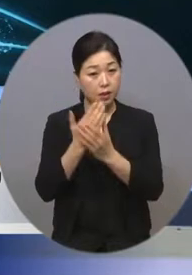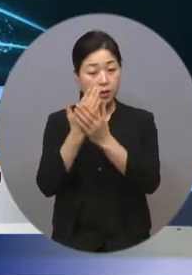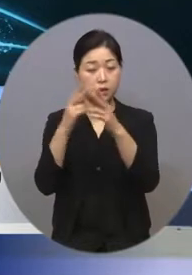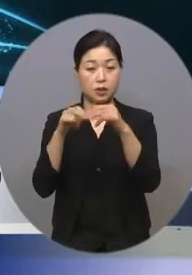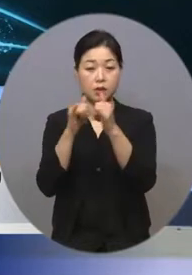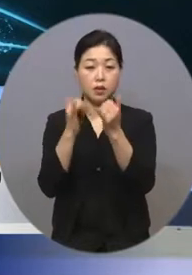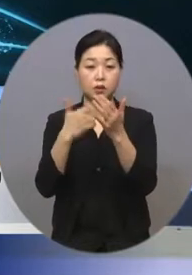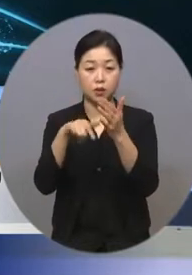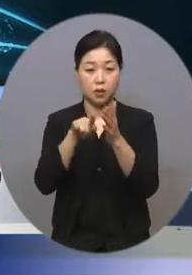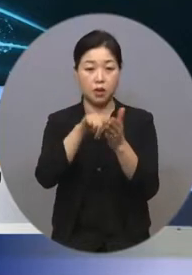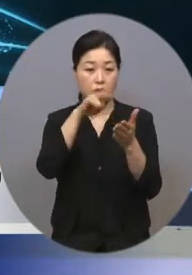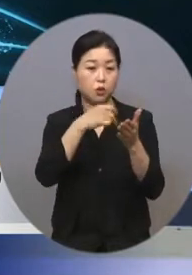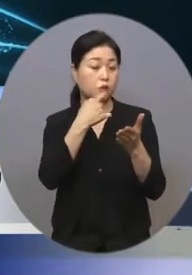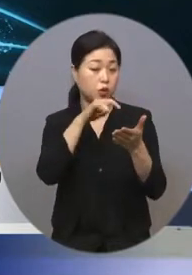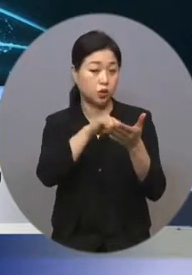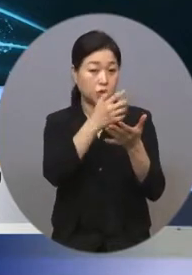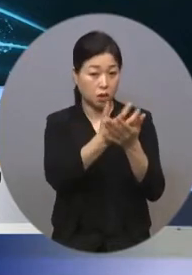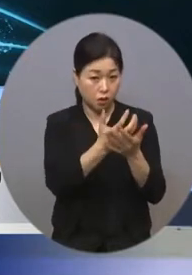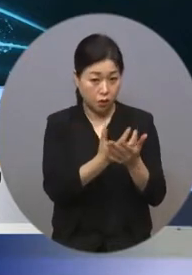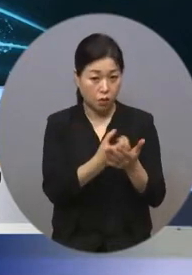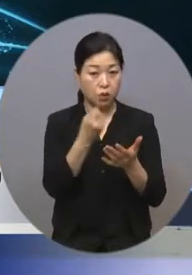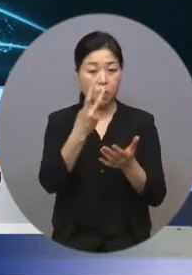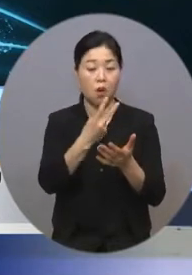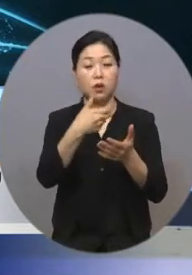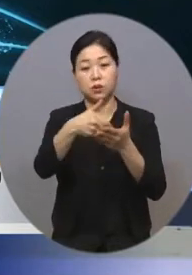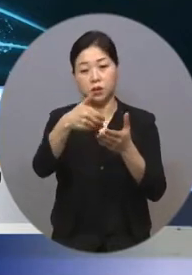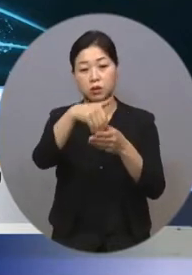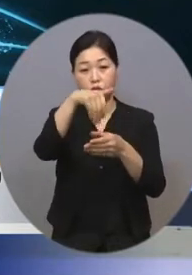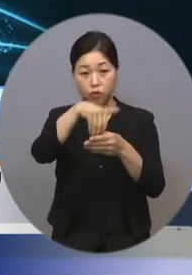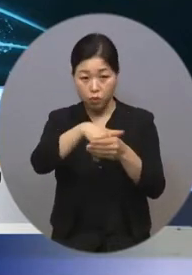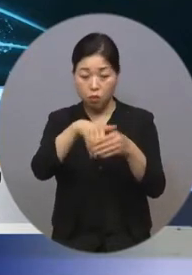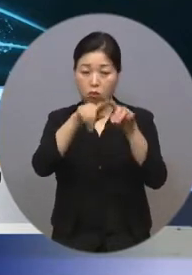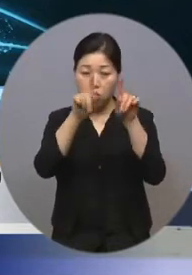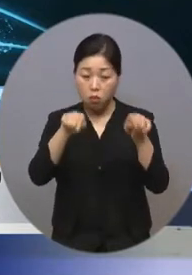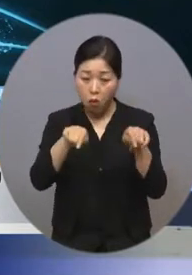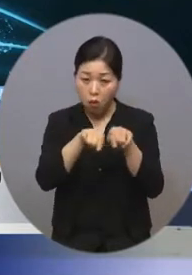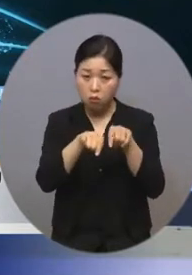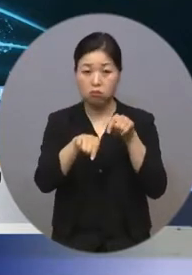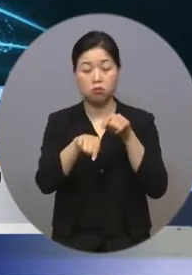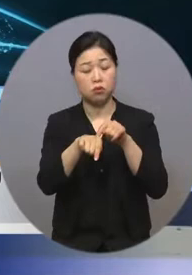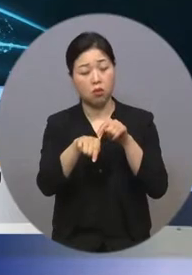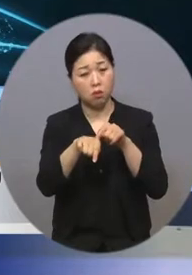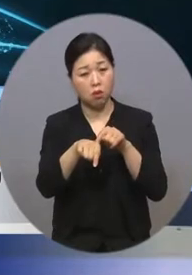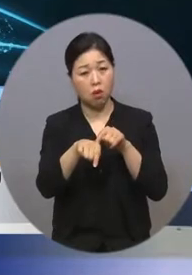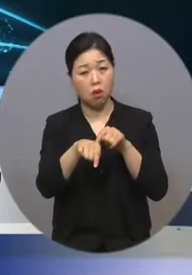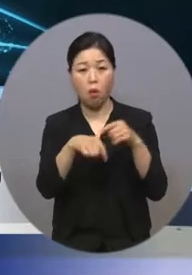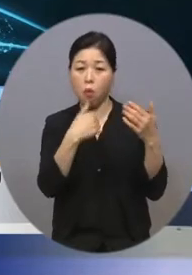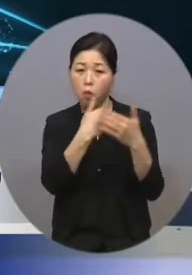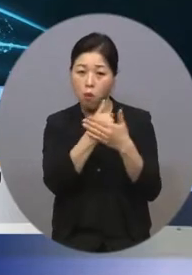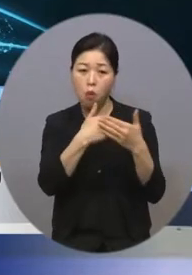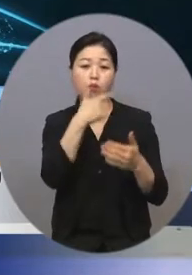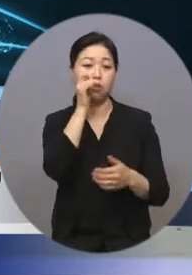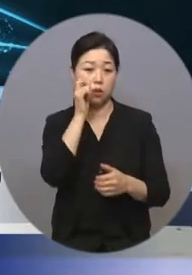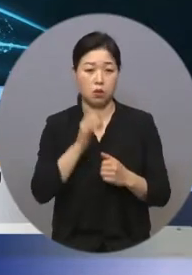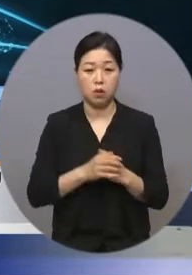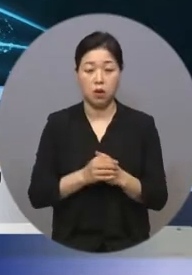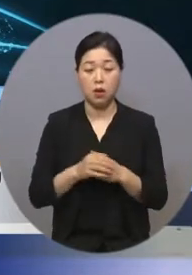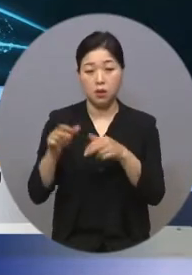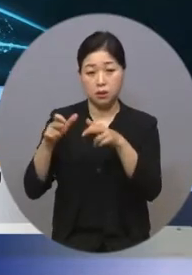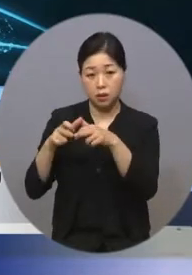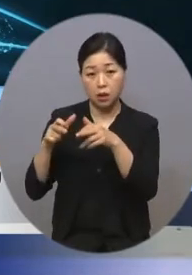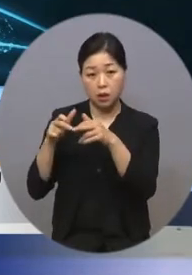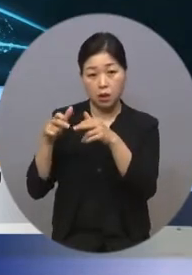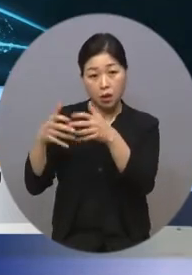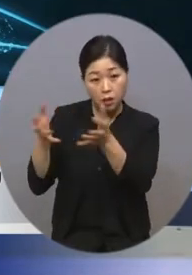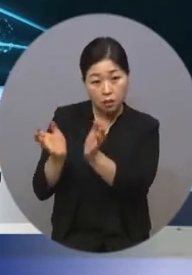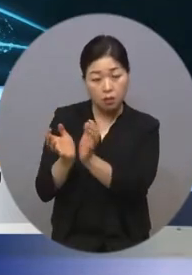위한 읽기 쉬운 자료, 그림, 투표 용지 등의 정보 접근은 부족한 상황인데요. 장애기가 실질적인 대책